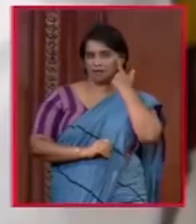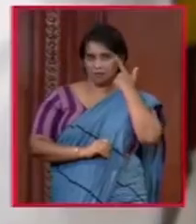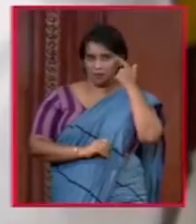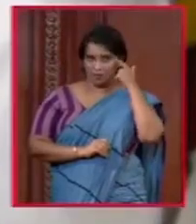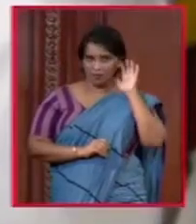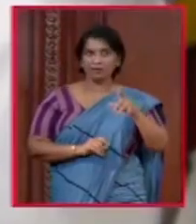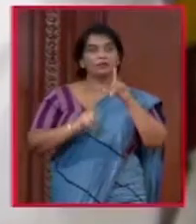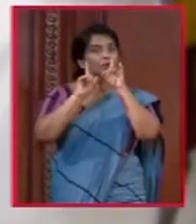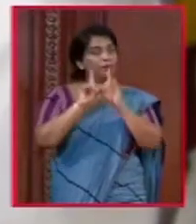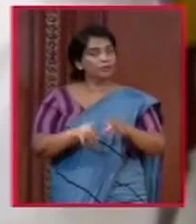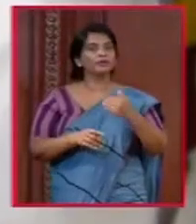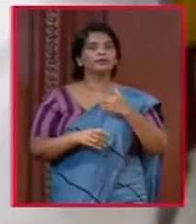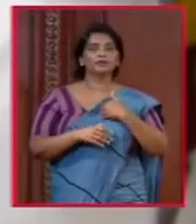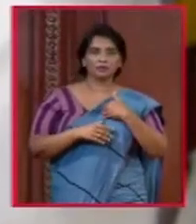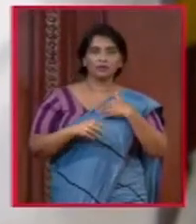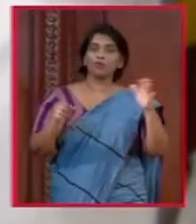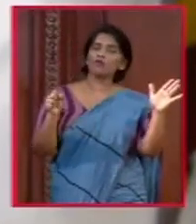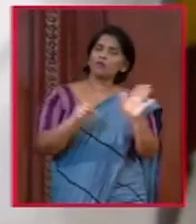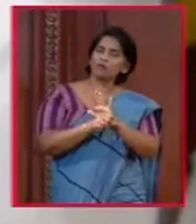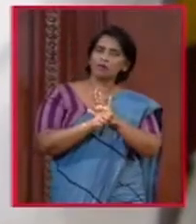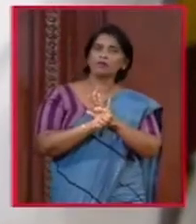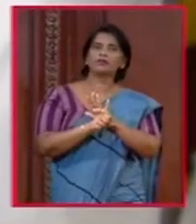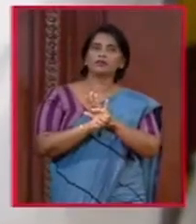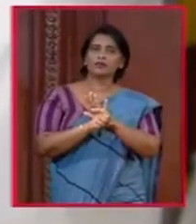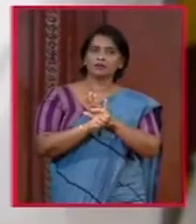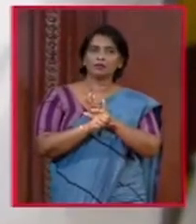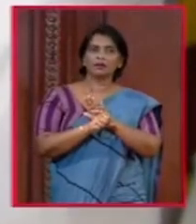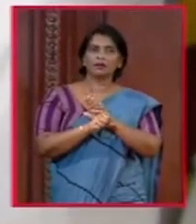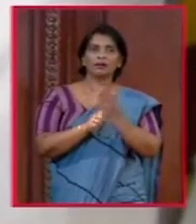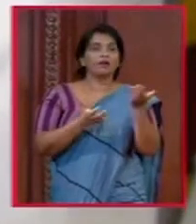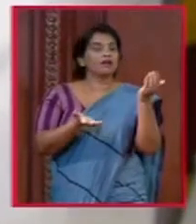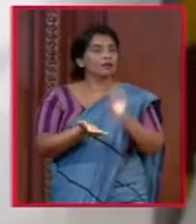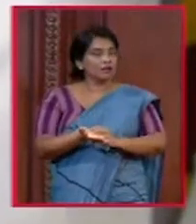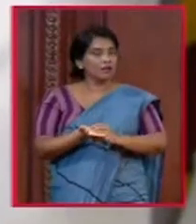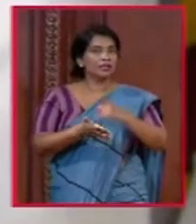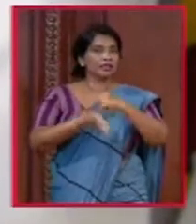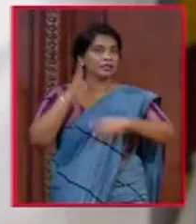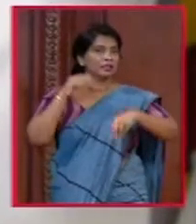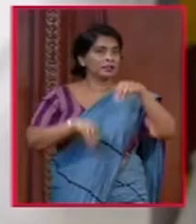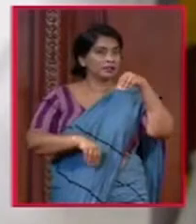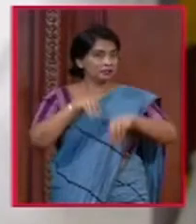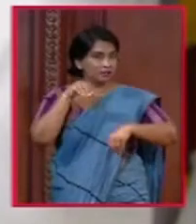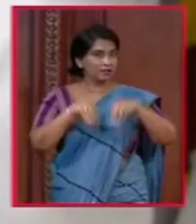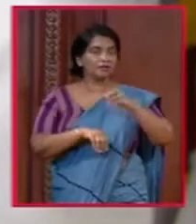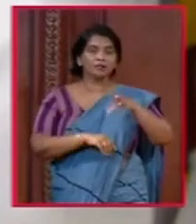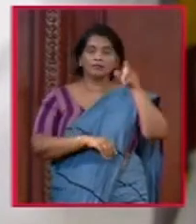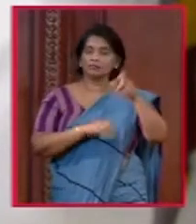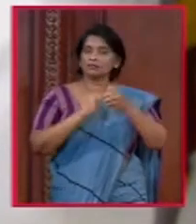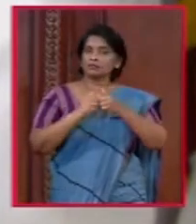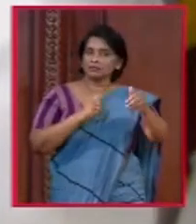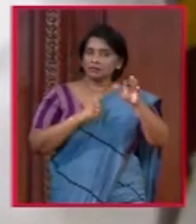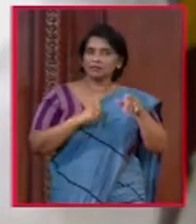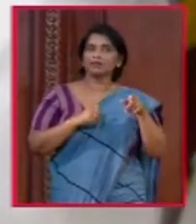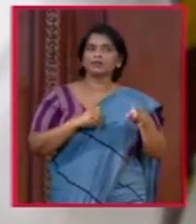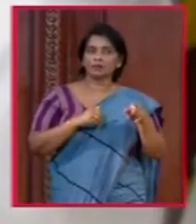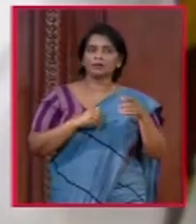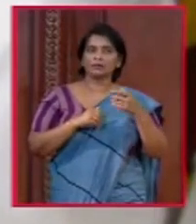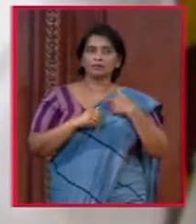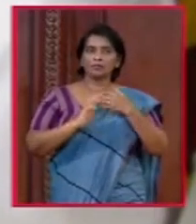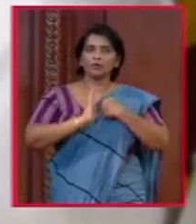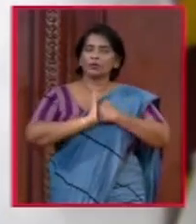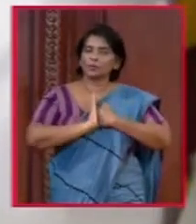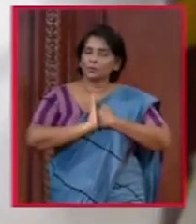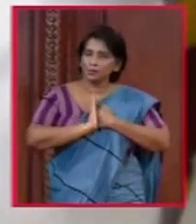තිබෙන්නේ. එනිසා අපේ පැත්තෙන් අපි උපරිම ලෙස නැවත දේශපාලනය කෙරෙහි දේශපාලකයා කෙරෙහි